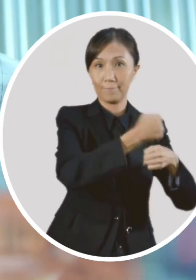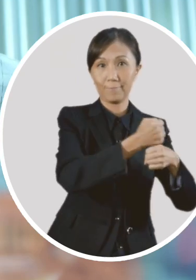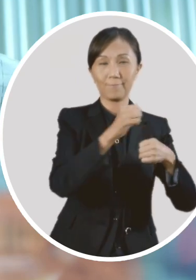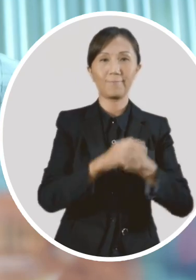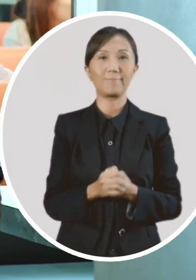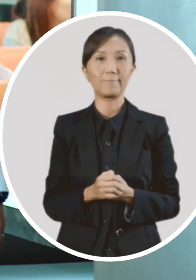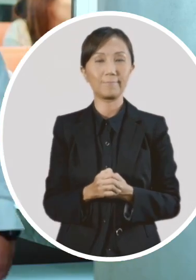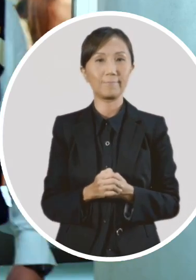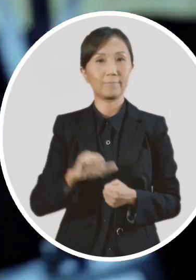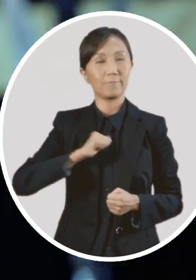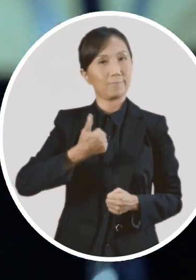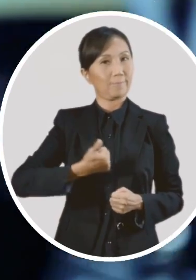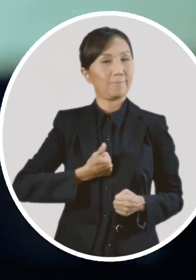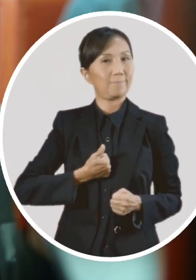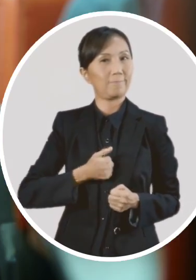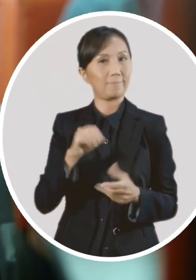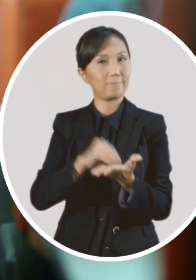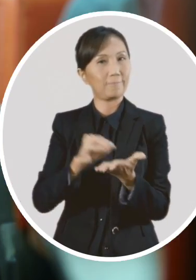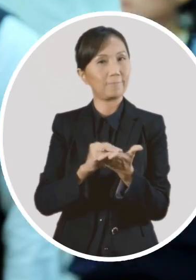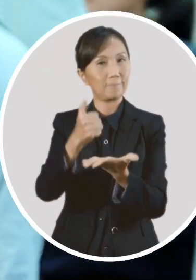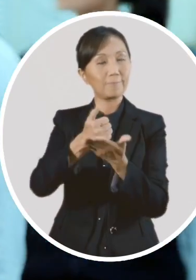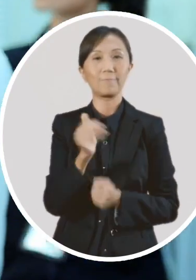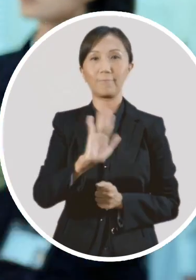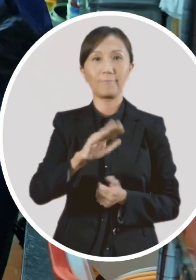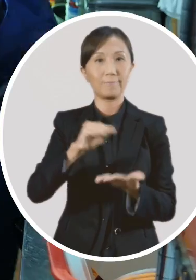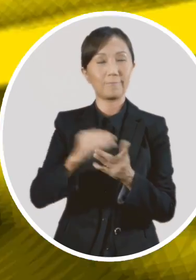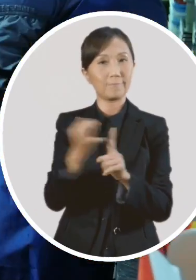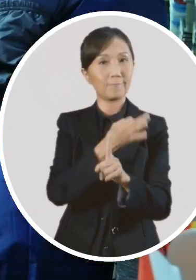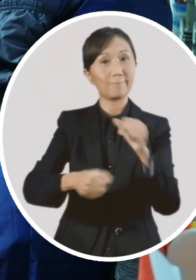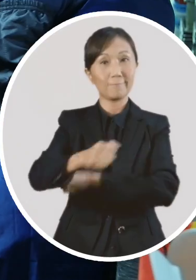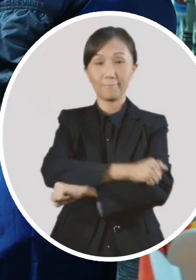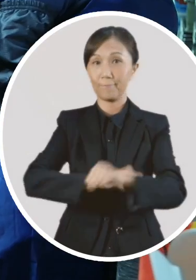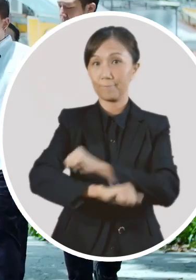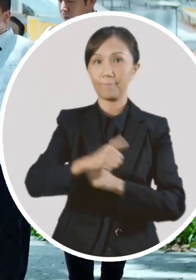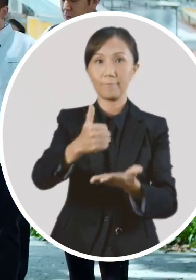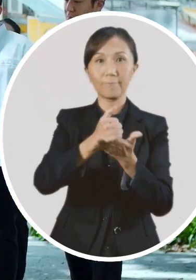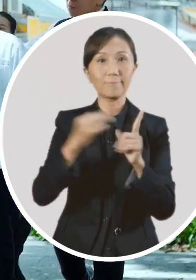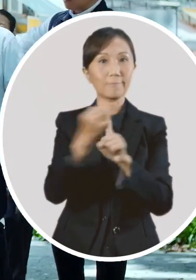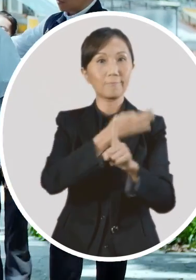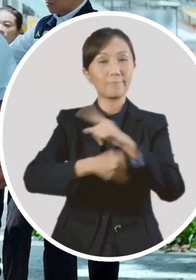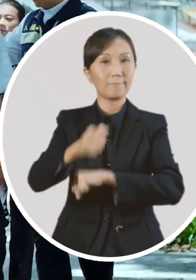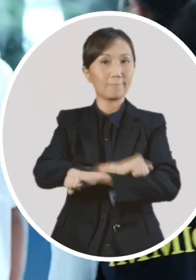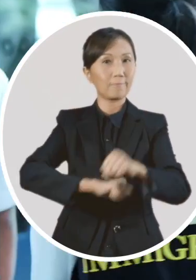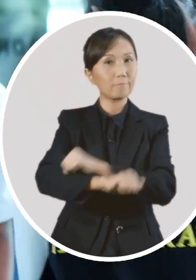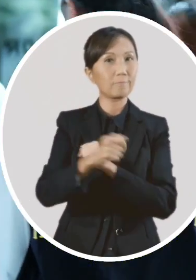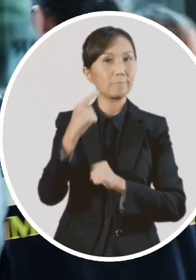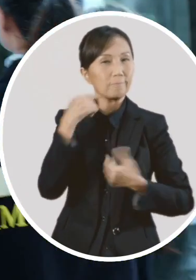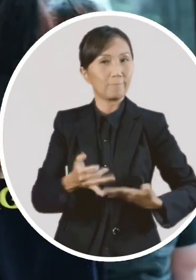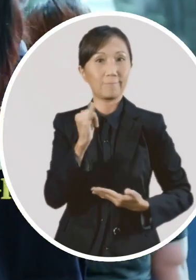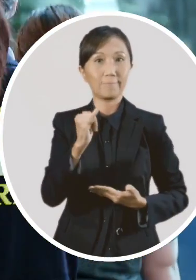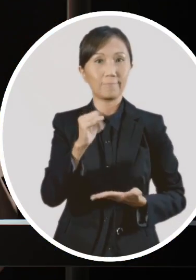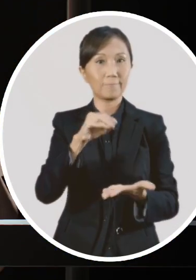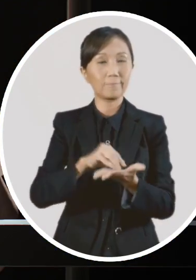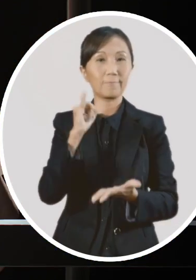工啦。 对雇主嚟讲，必须被资质吉嘅一定系非法劳工。雇用非法劳工属严重罪